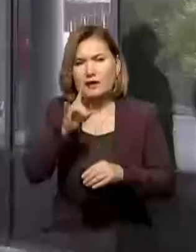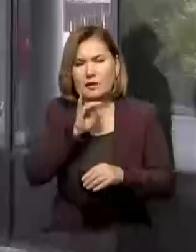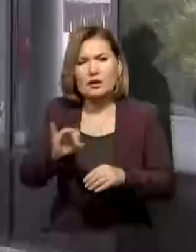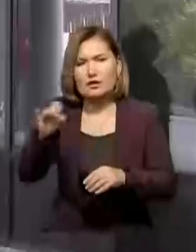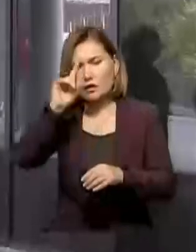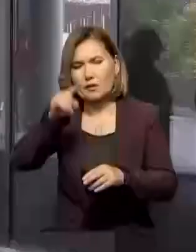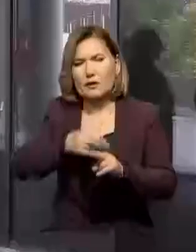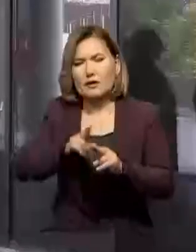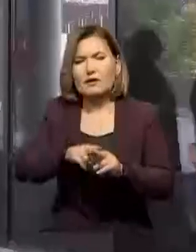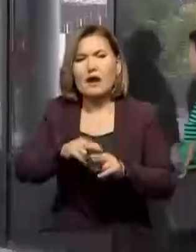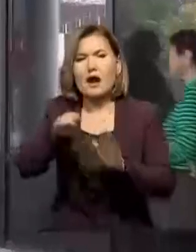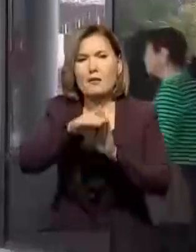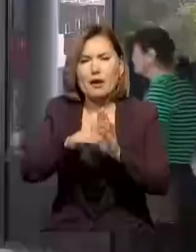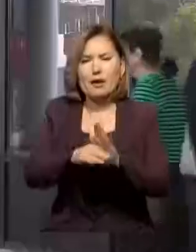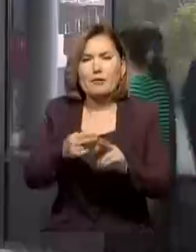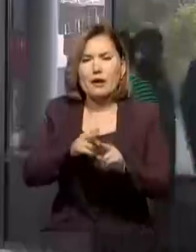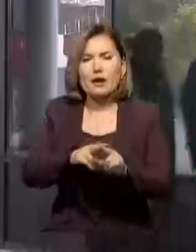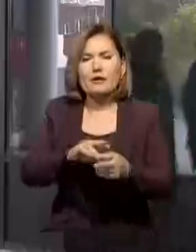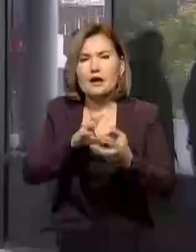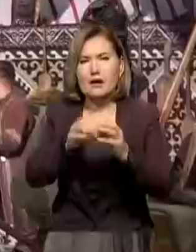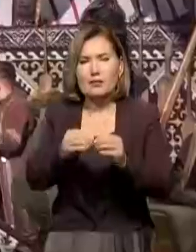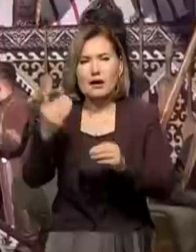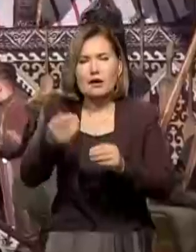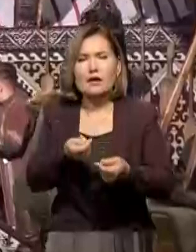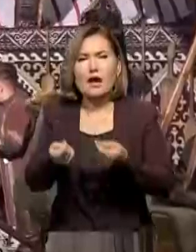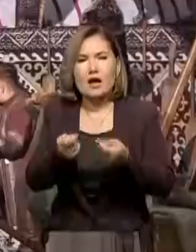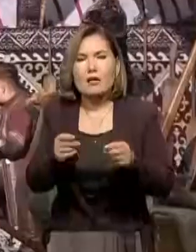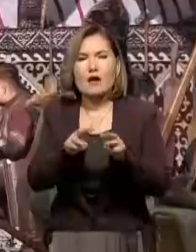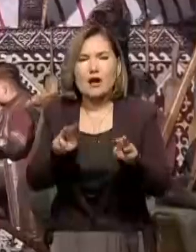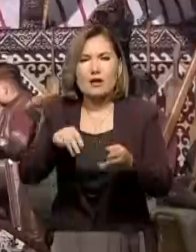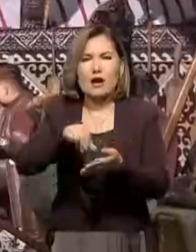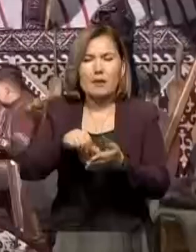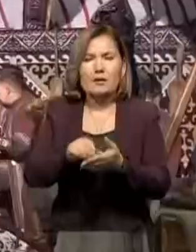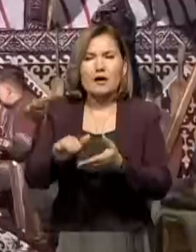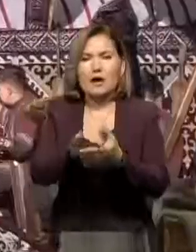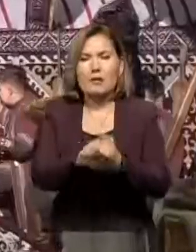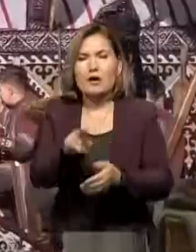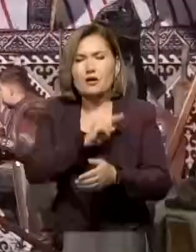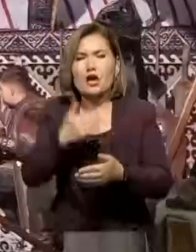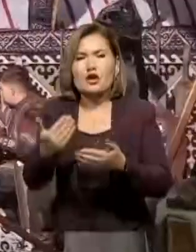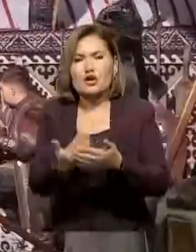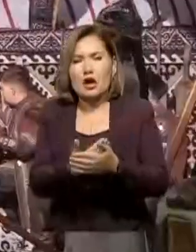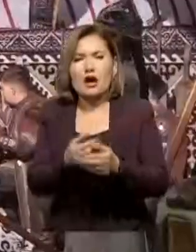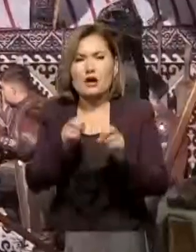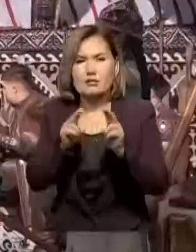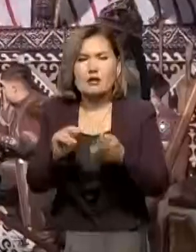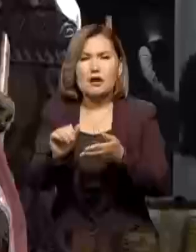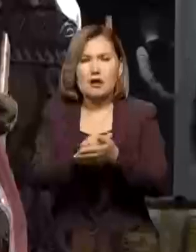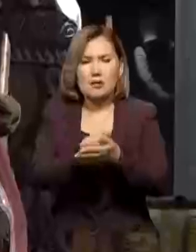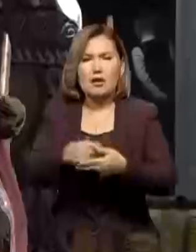Іс-шараның іскерлік бағдарламасы аясында екі Астананың шенеуніктері мен кәсіпкерлері ынтымақтастықтың жаңа көкжиектерін